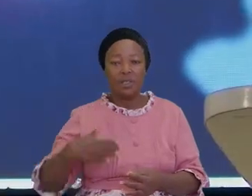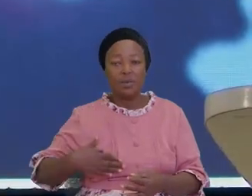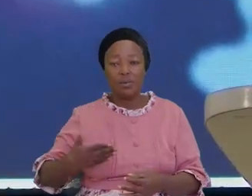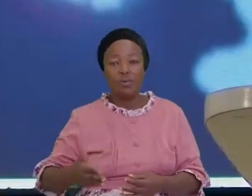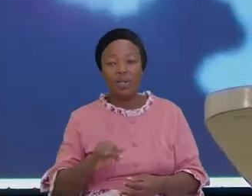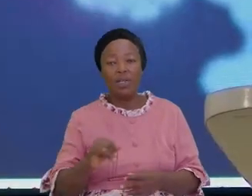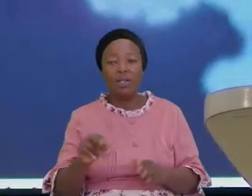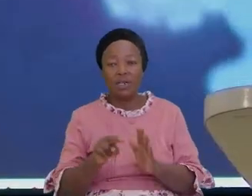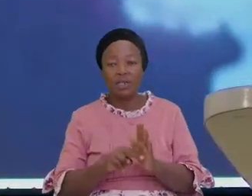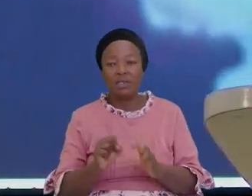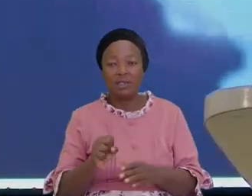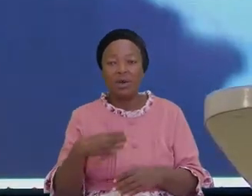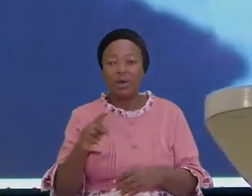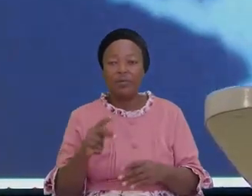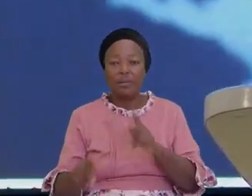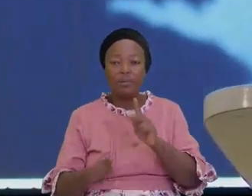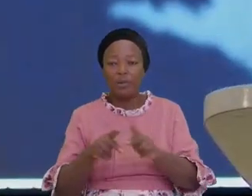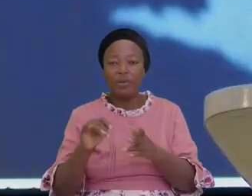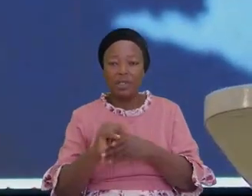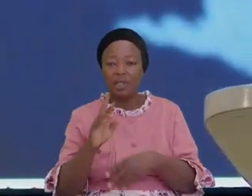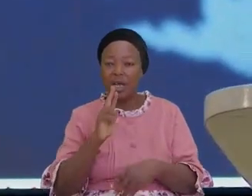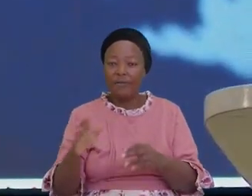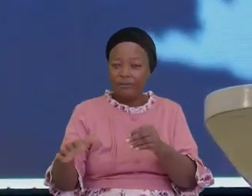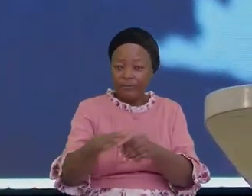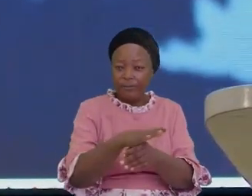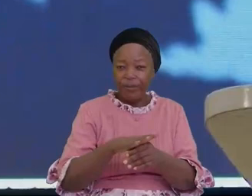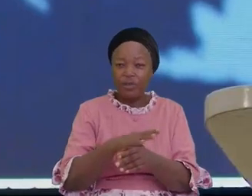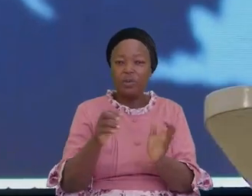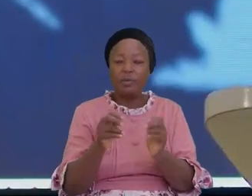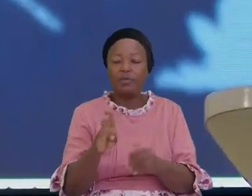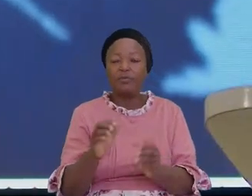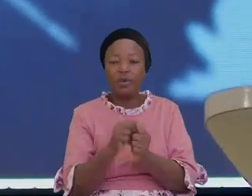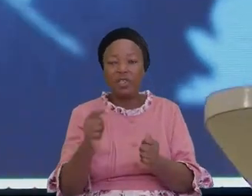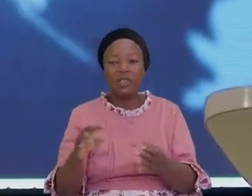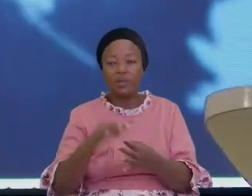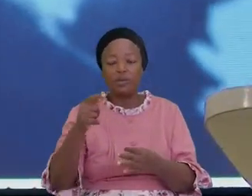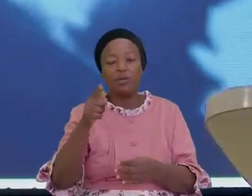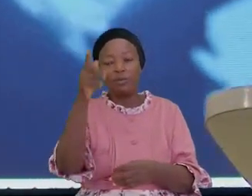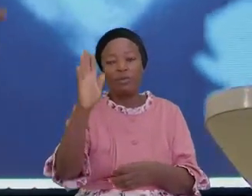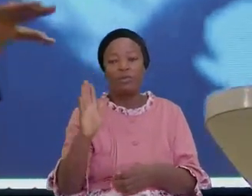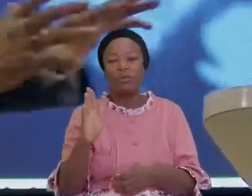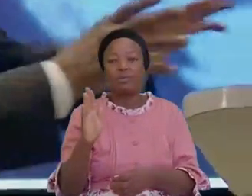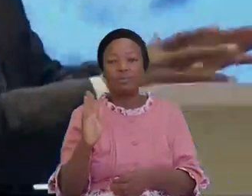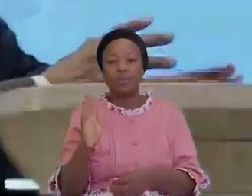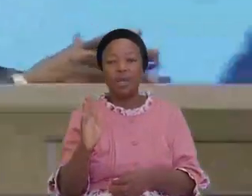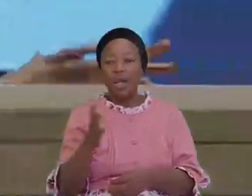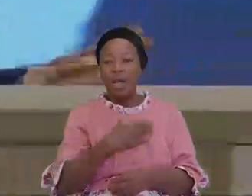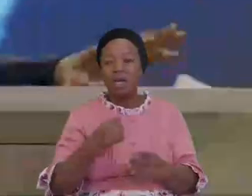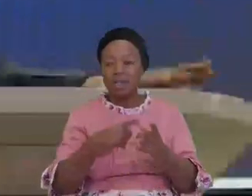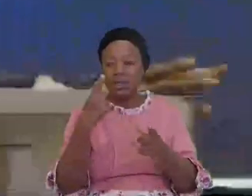Notre disponibilité, bonne volonté. Le ceux-là qui sont remplis par l'Esprit de Dieu.